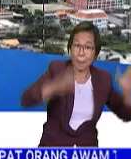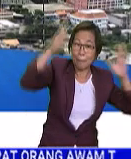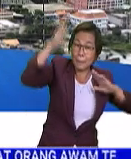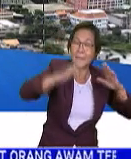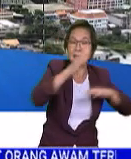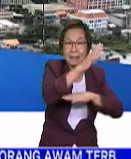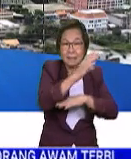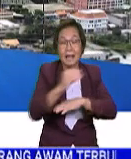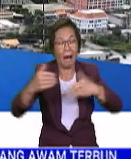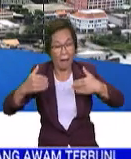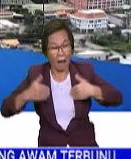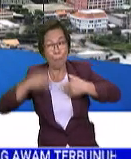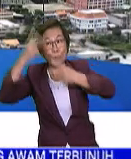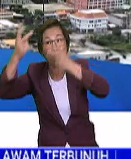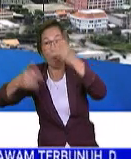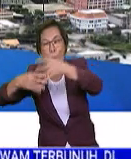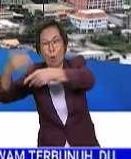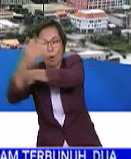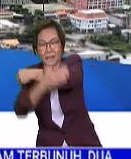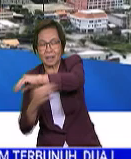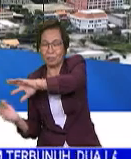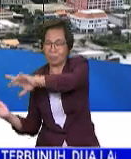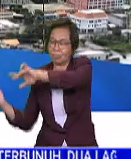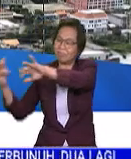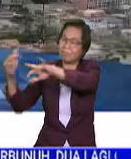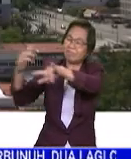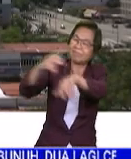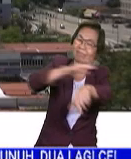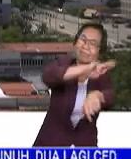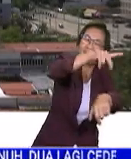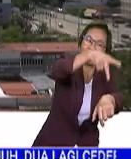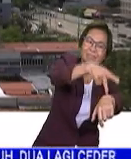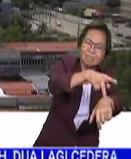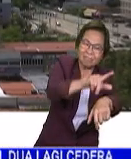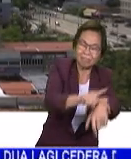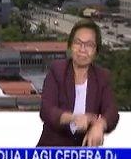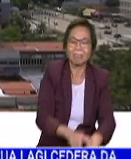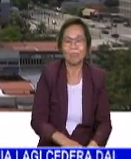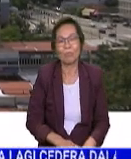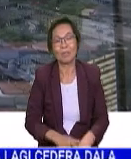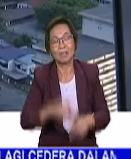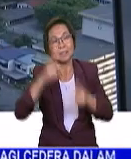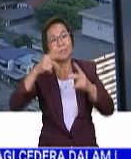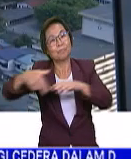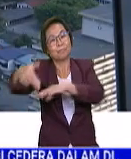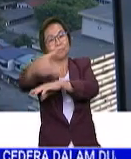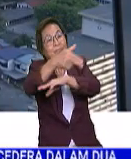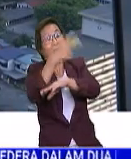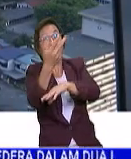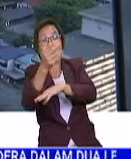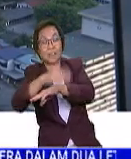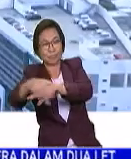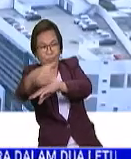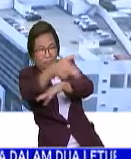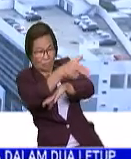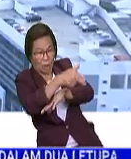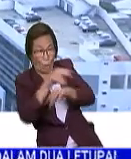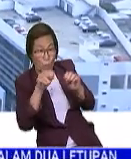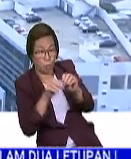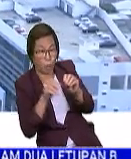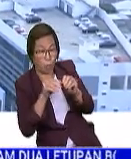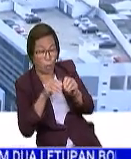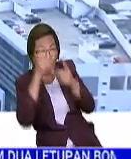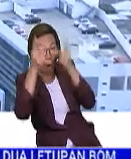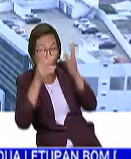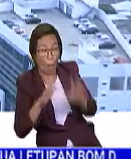tempatan tetapi pengunjung luar berdasarkan tinjauan RTM pertambahan ketara